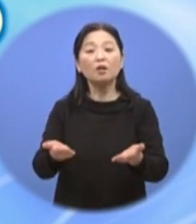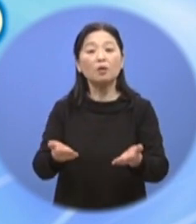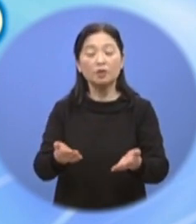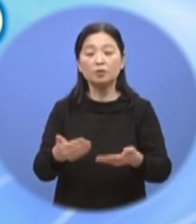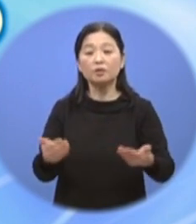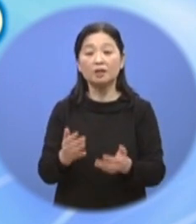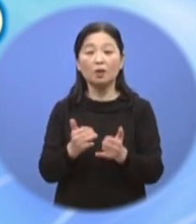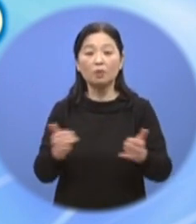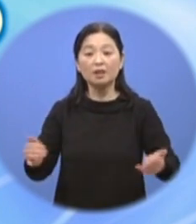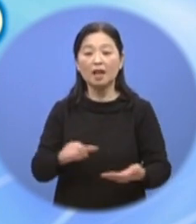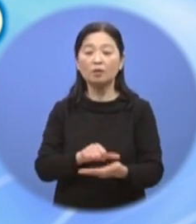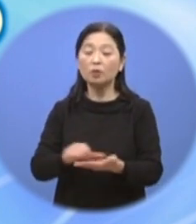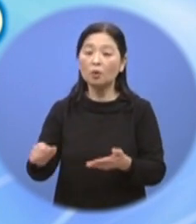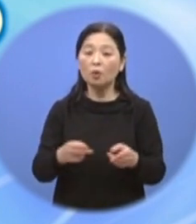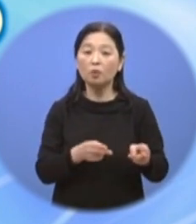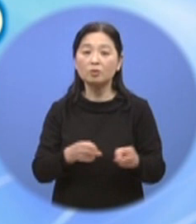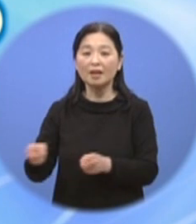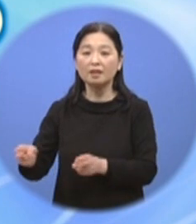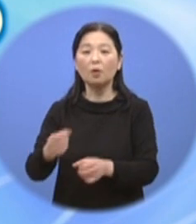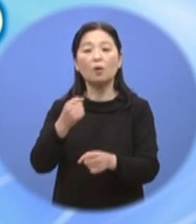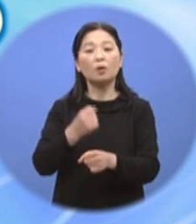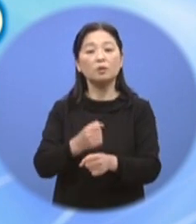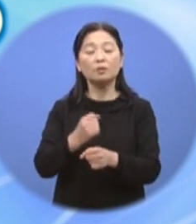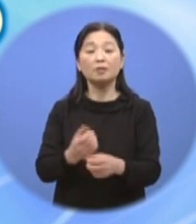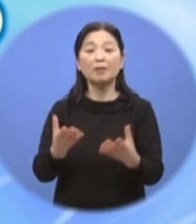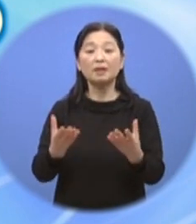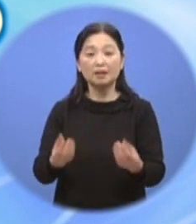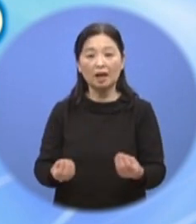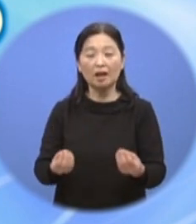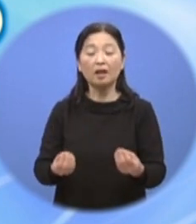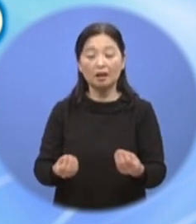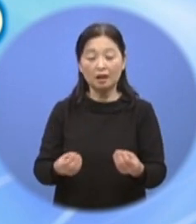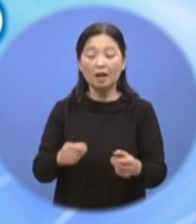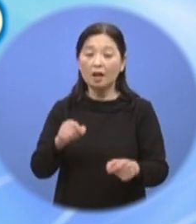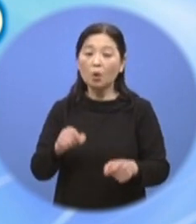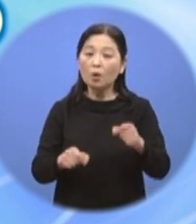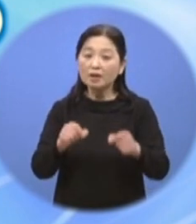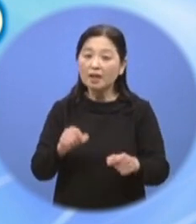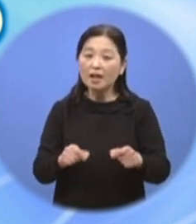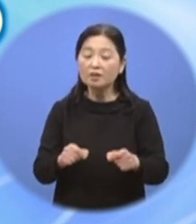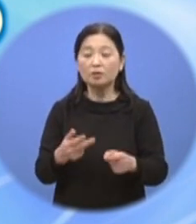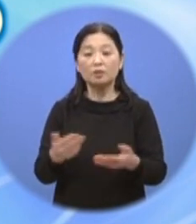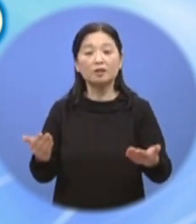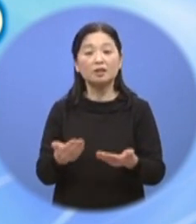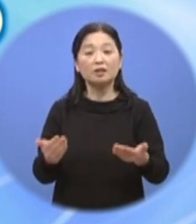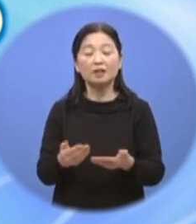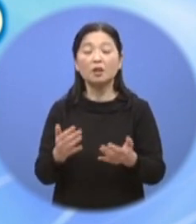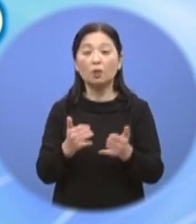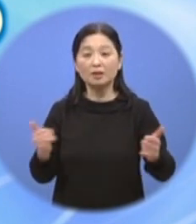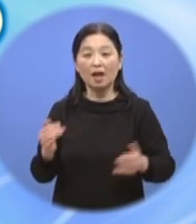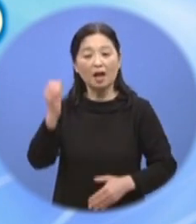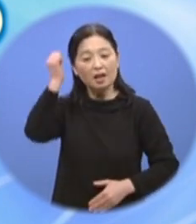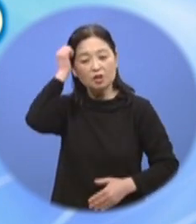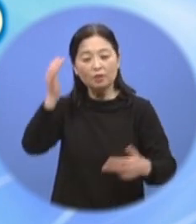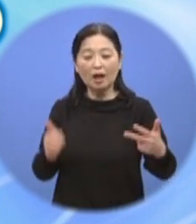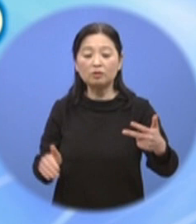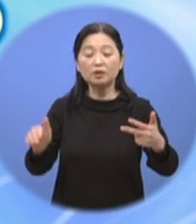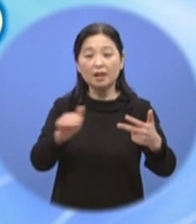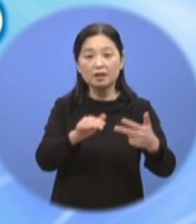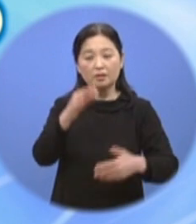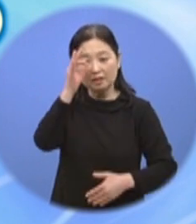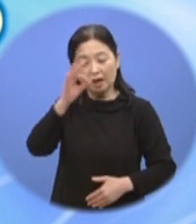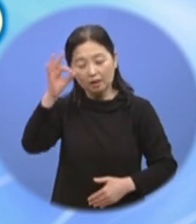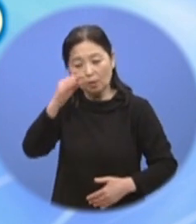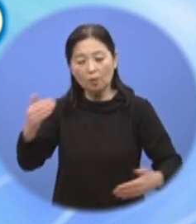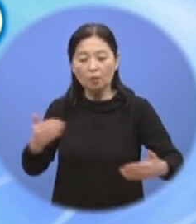設しました。ワーケーションをコーディネートする事業者や宿泊施設、観光や交通関連